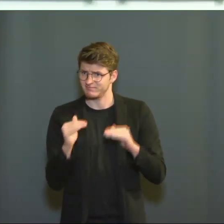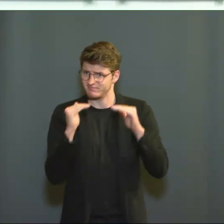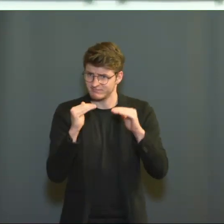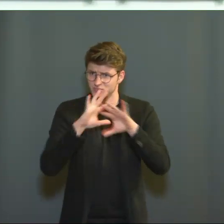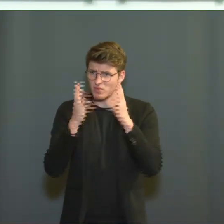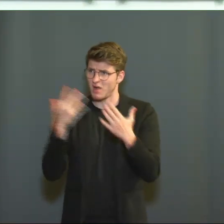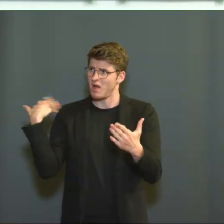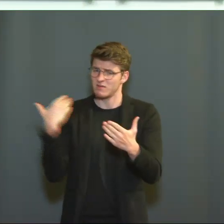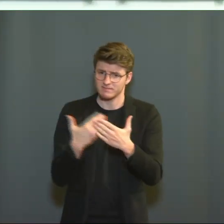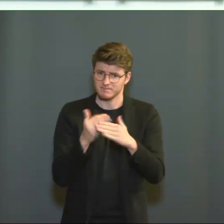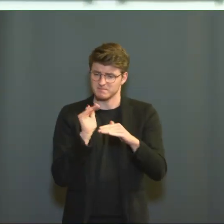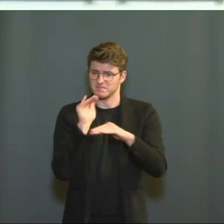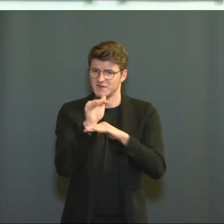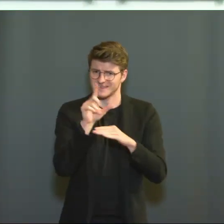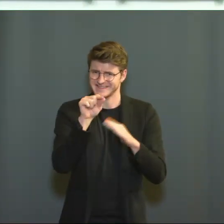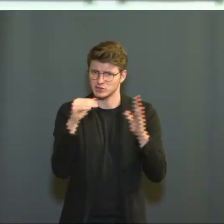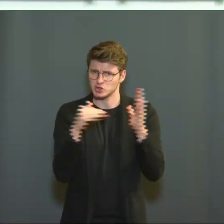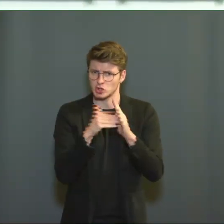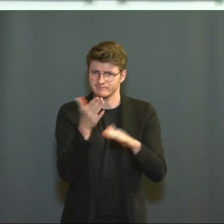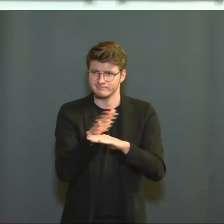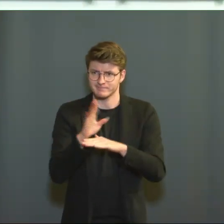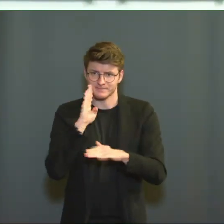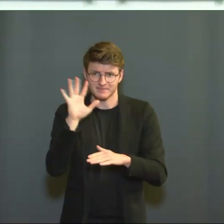coronadoden in België overschreden.